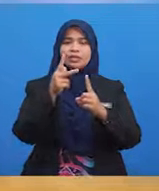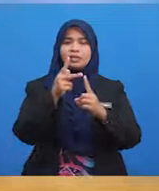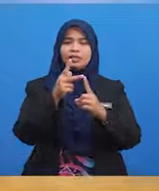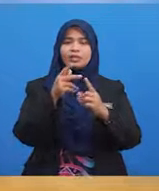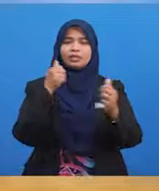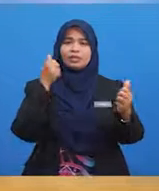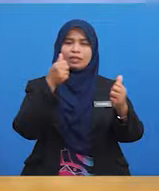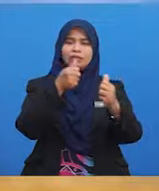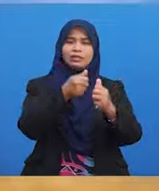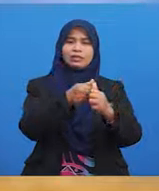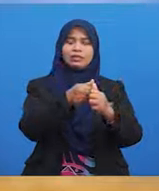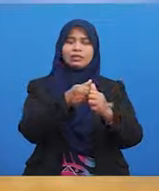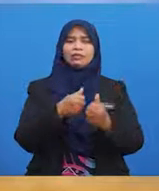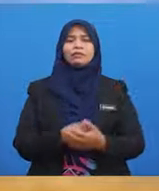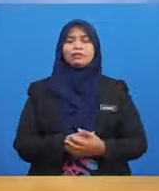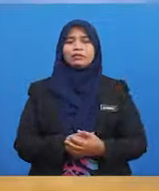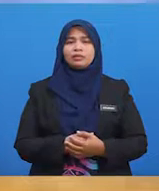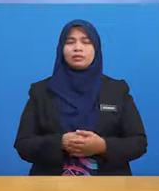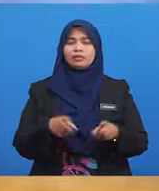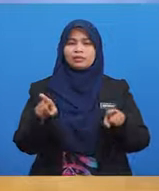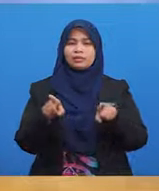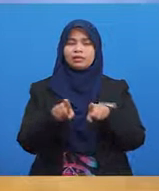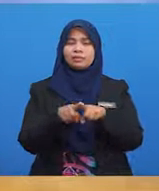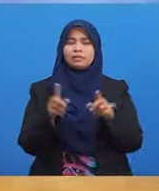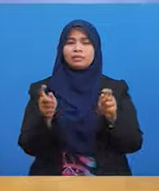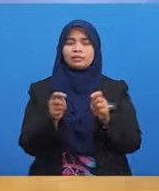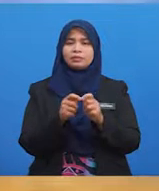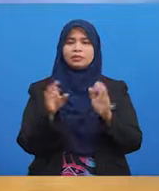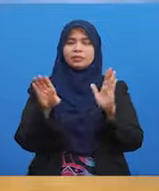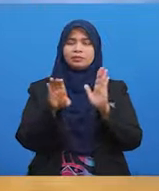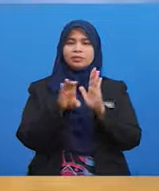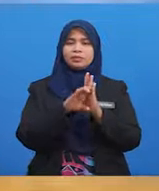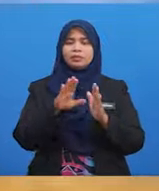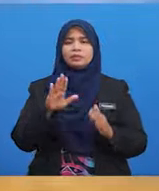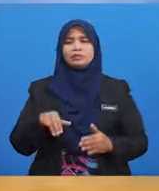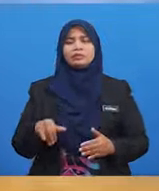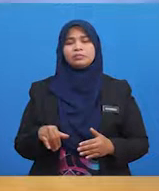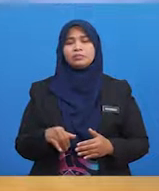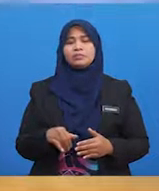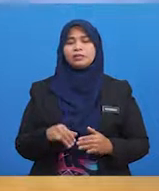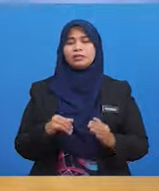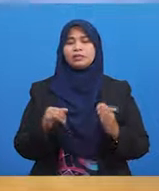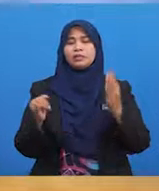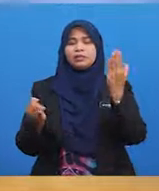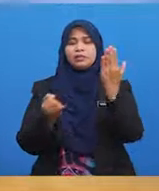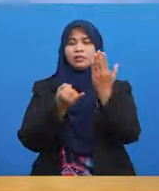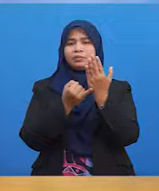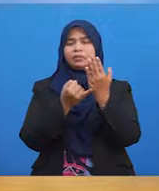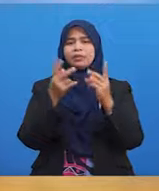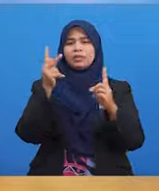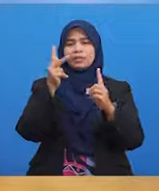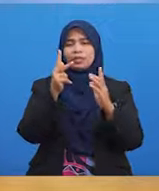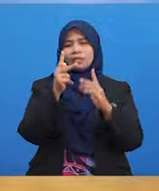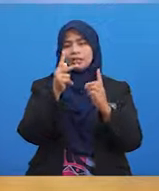arah. Sama seperti contoh sebelum ini, imbuhan ke bertemu